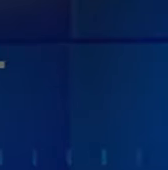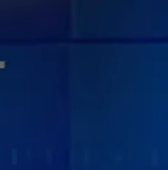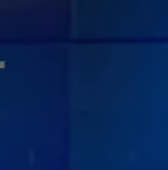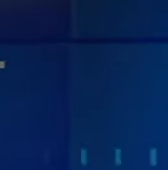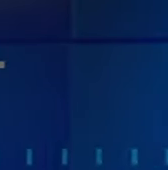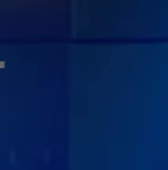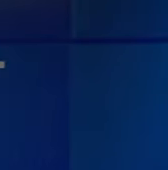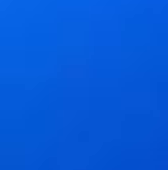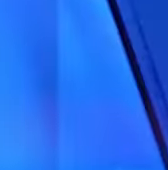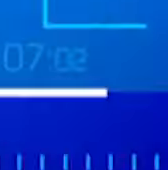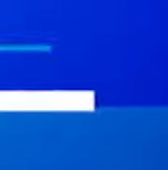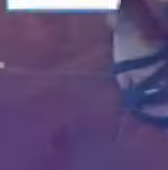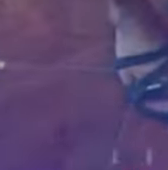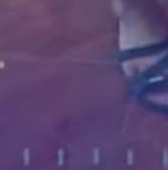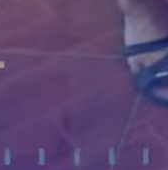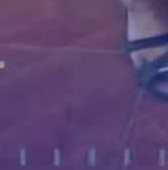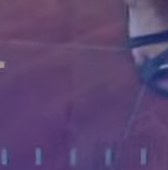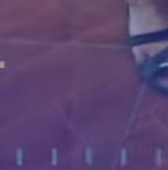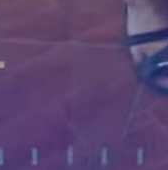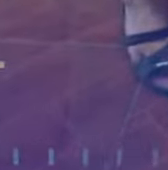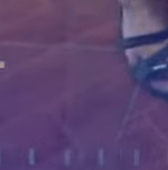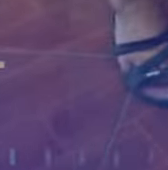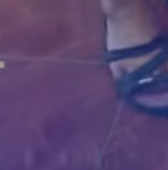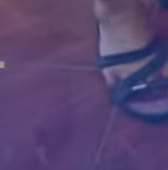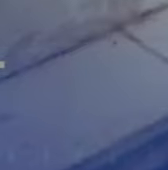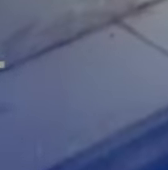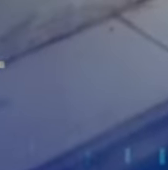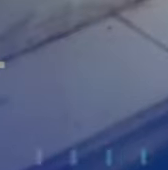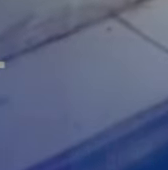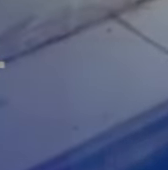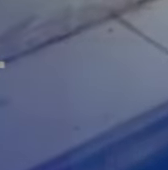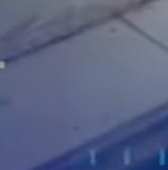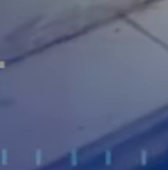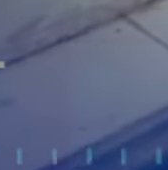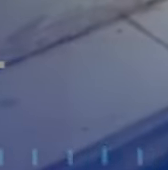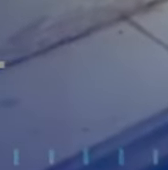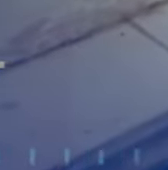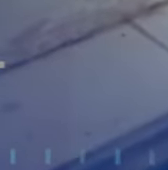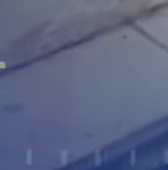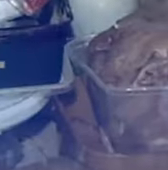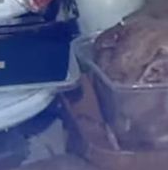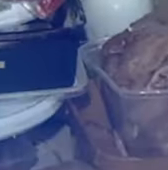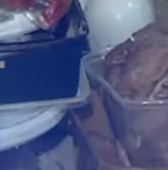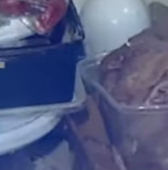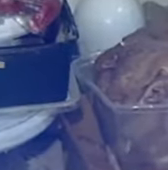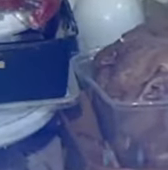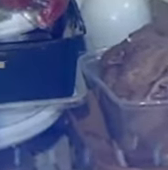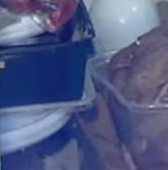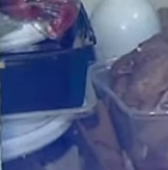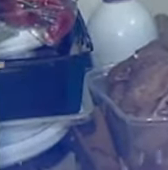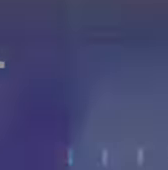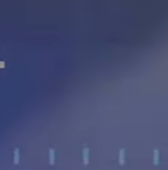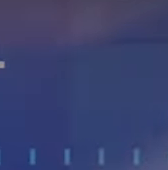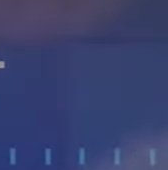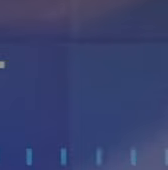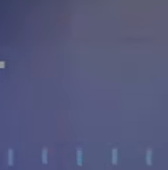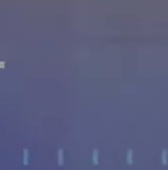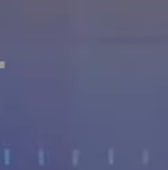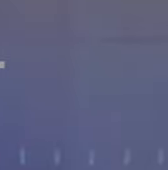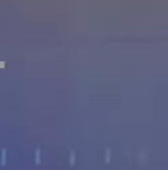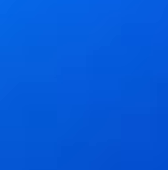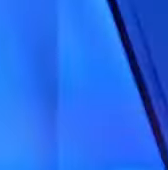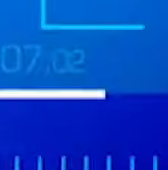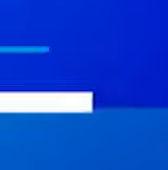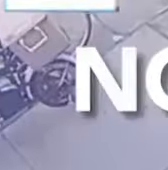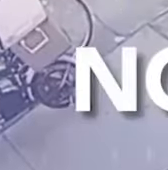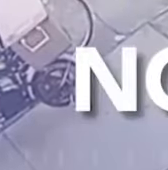bahay sa Bacoor, Cavite. Ilang customer ang mainilad. Makararanas na naman ang water service interruption. Hanggang kailan